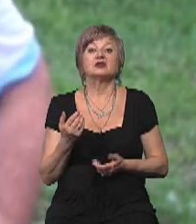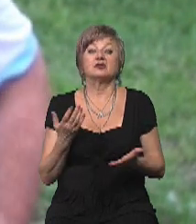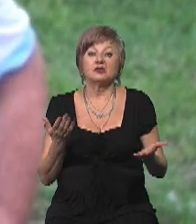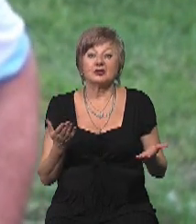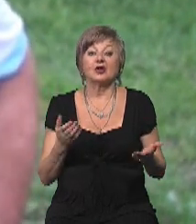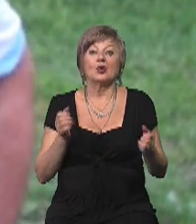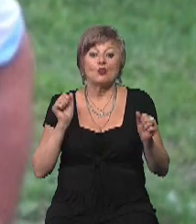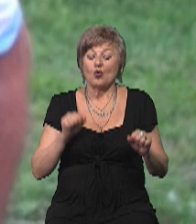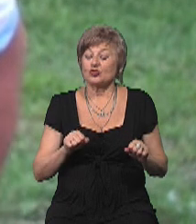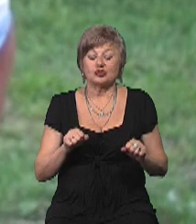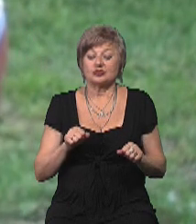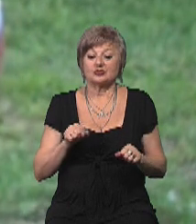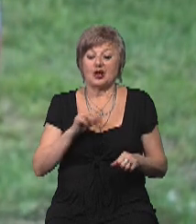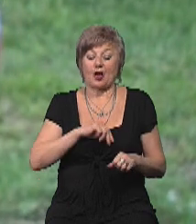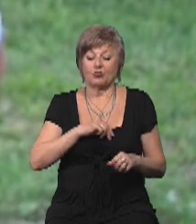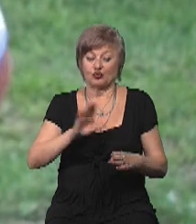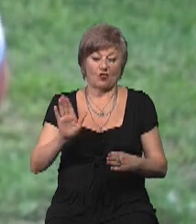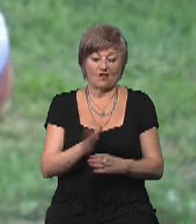місцем, якщо ти не хочеш